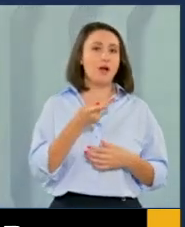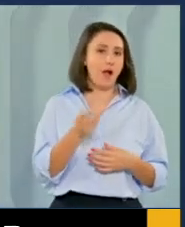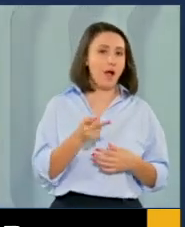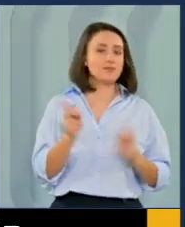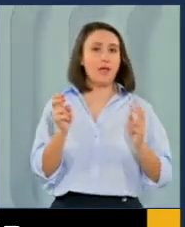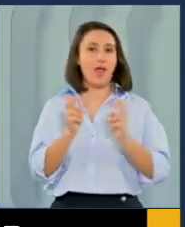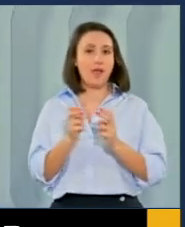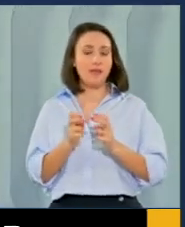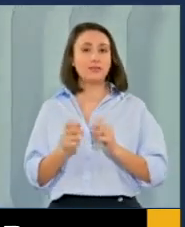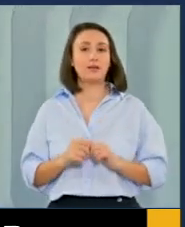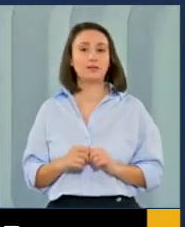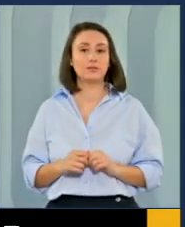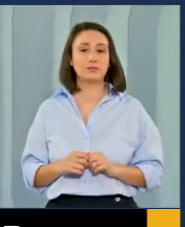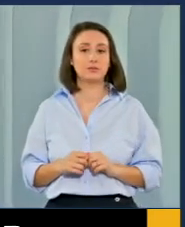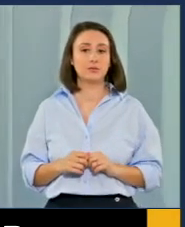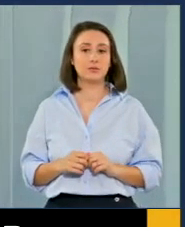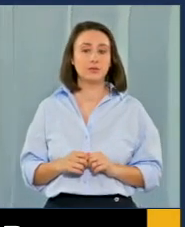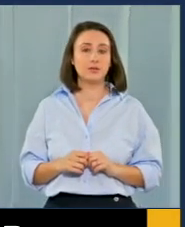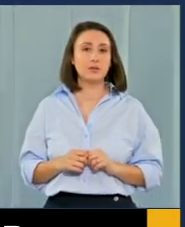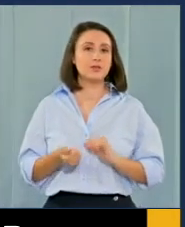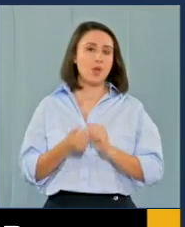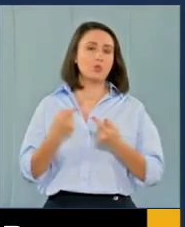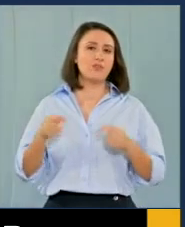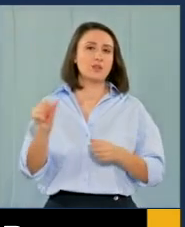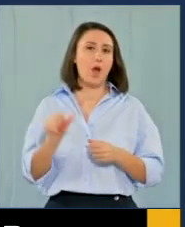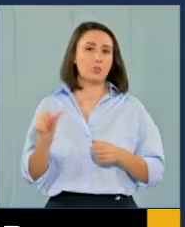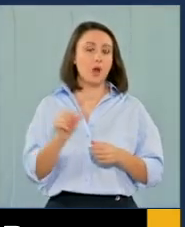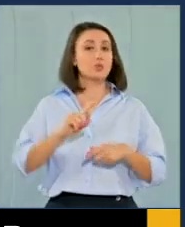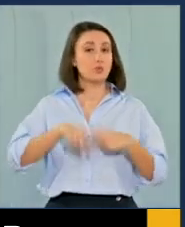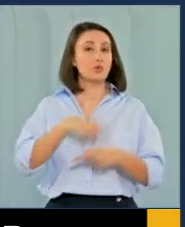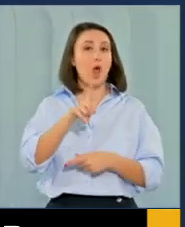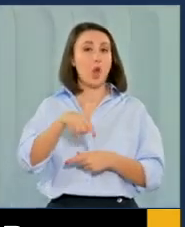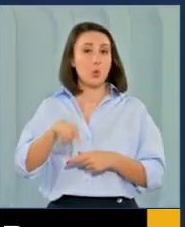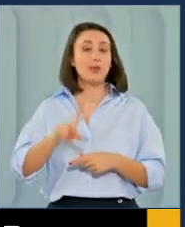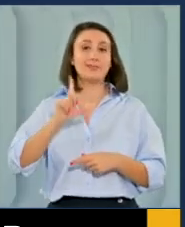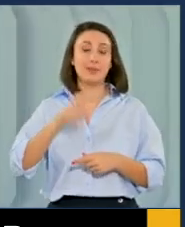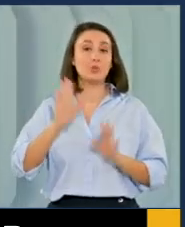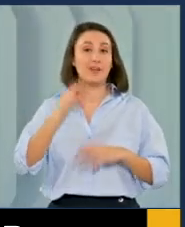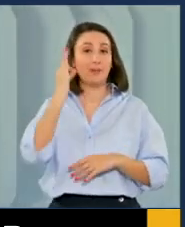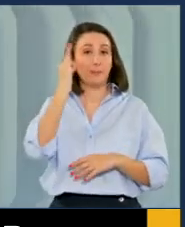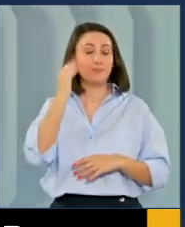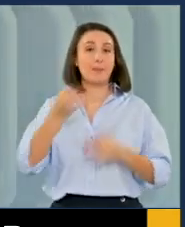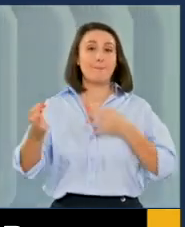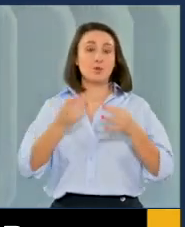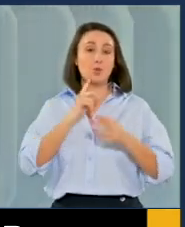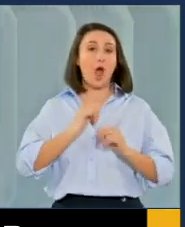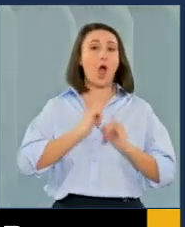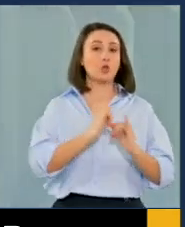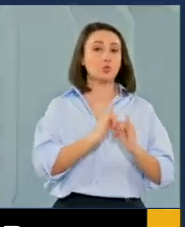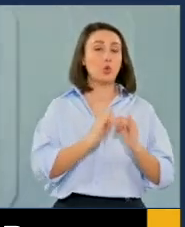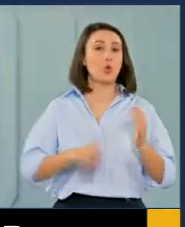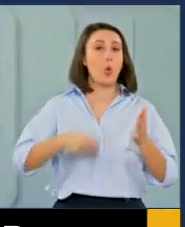electricitatea și nici carburanții în următoarele luni. Deci trebuie să avem într-adevăr măsuri de ajutorare, măsuri